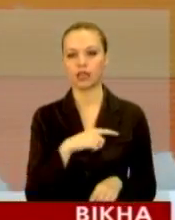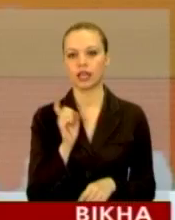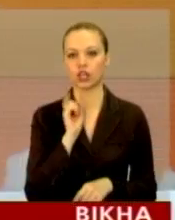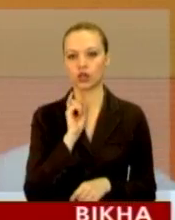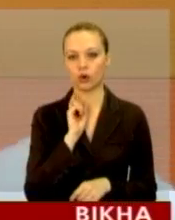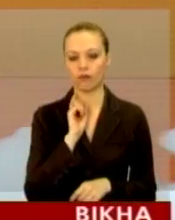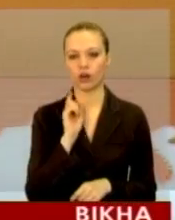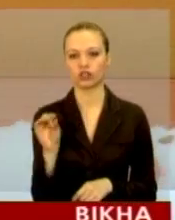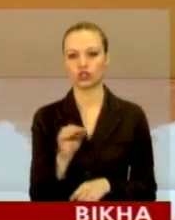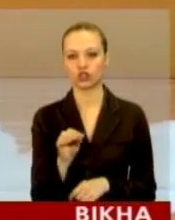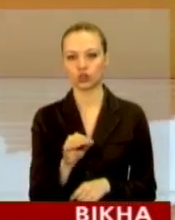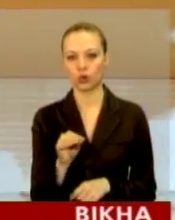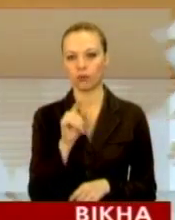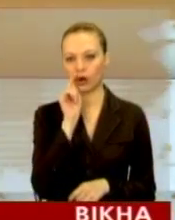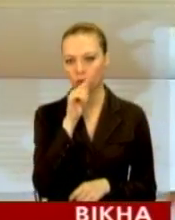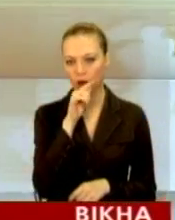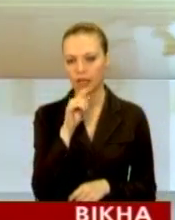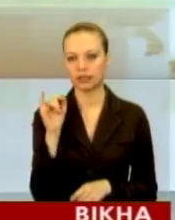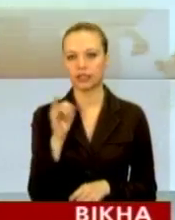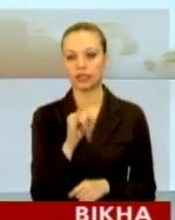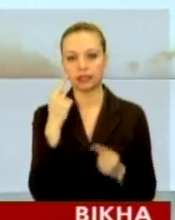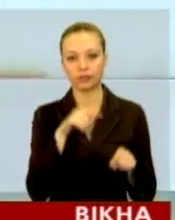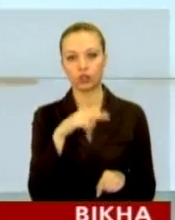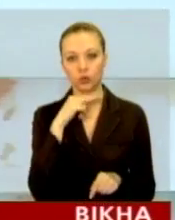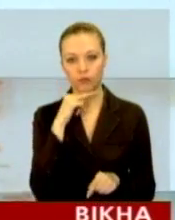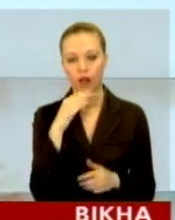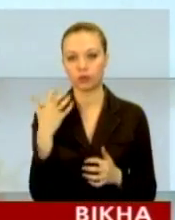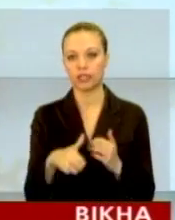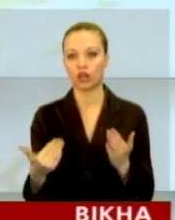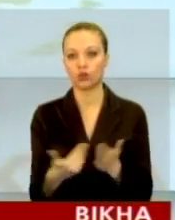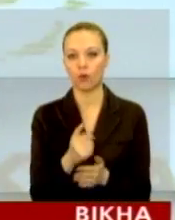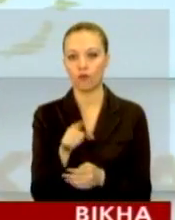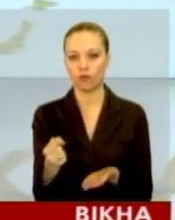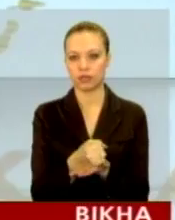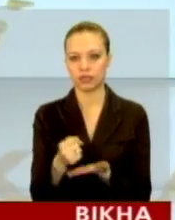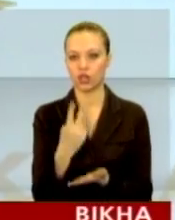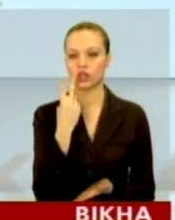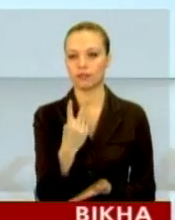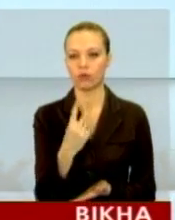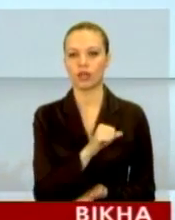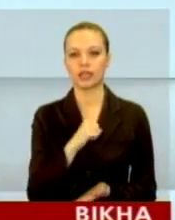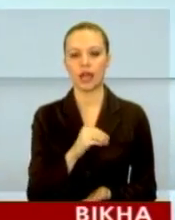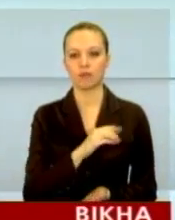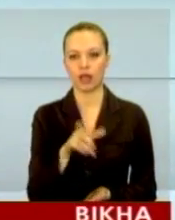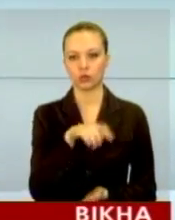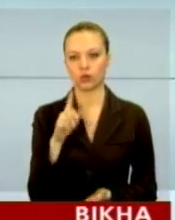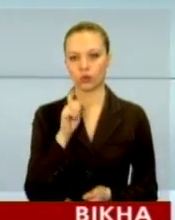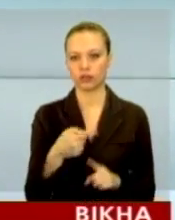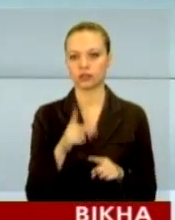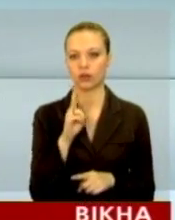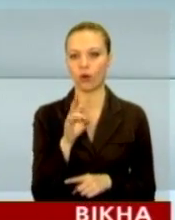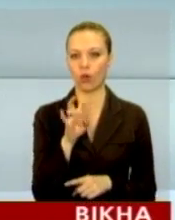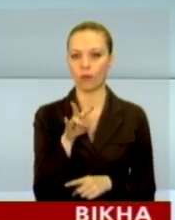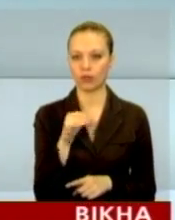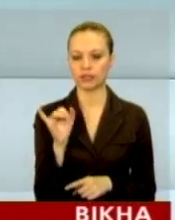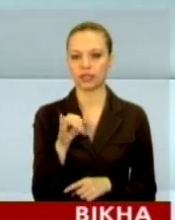Кіровоградщина, Житомирщина, Луганщина. І зверніть увагу, серед новопризначених двоє найбагатших людей України – це Коломойський та